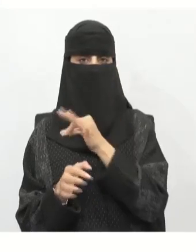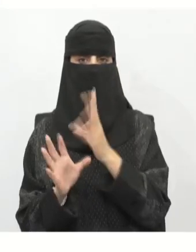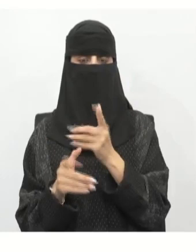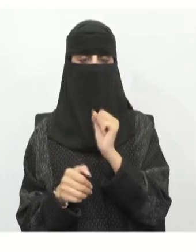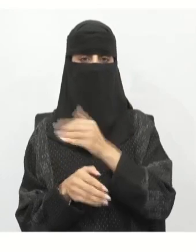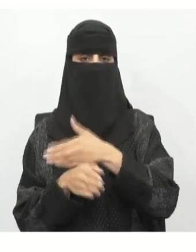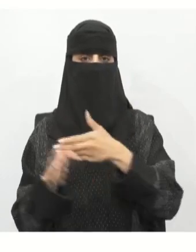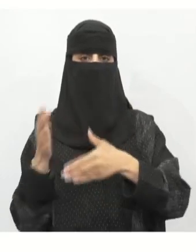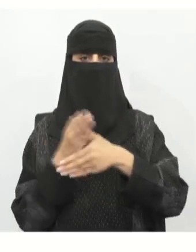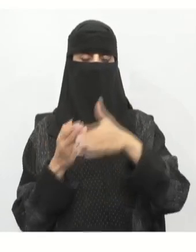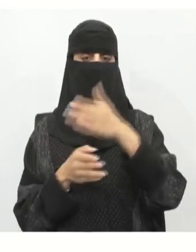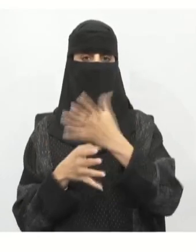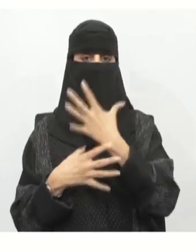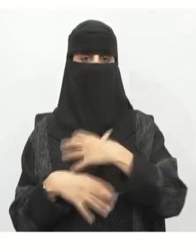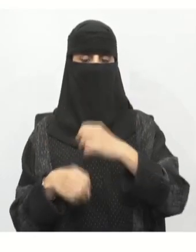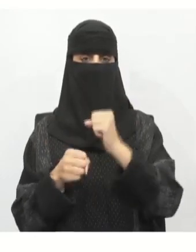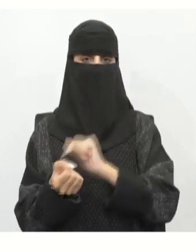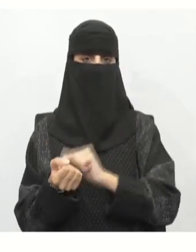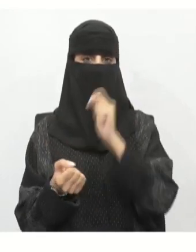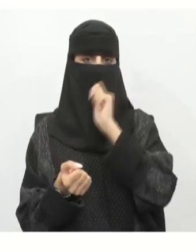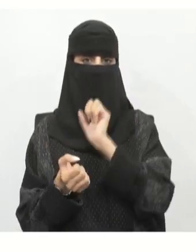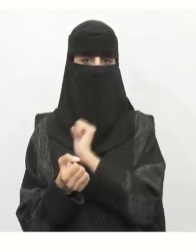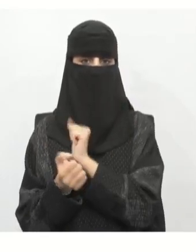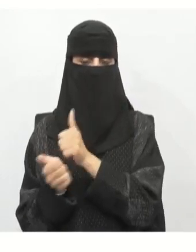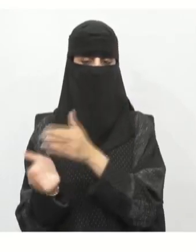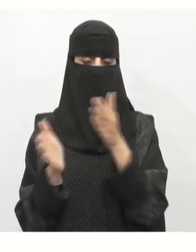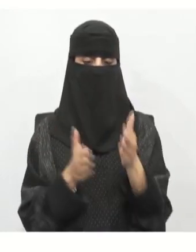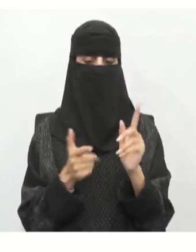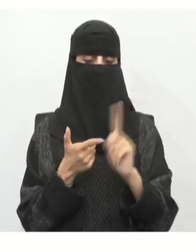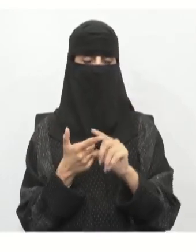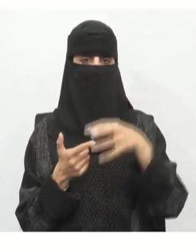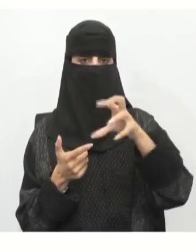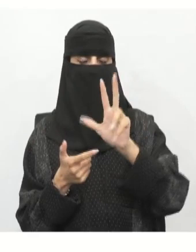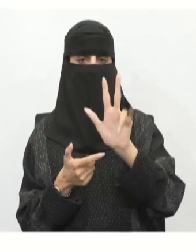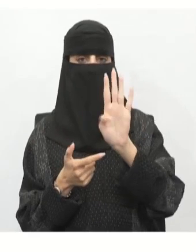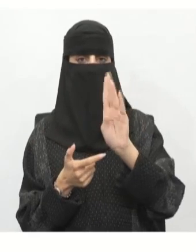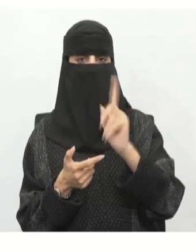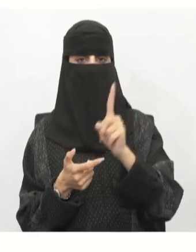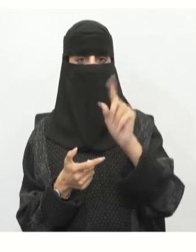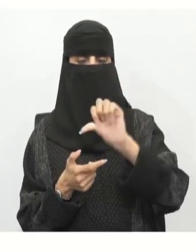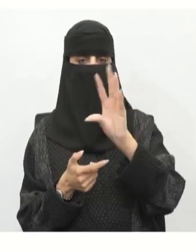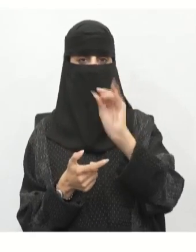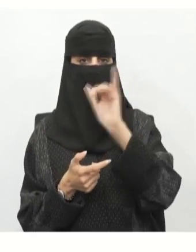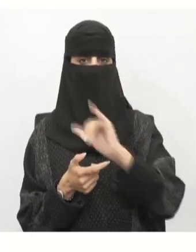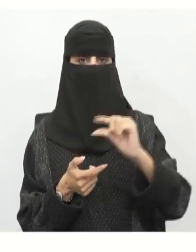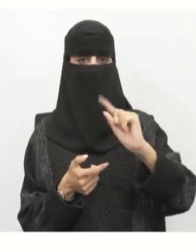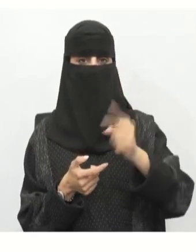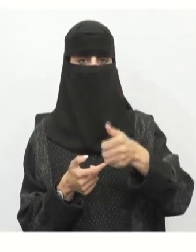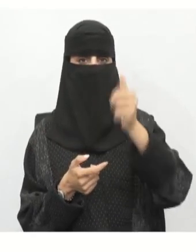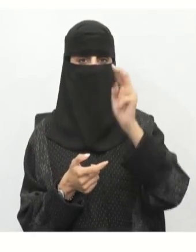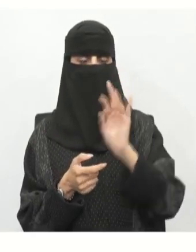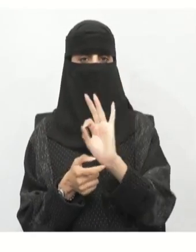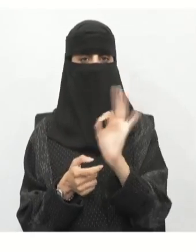انسجه الجسم ننتقل للمجموعه الثانيه الكربوهيدرات منها الخبز والارز